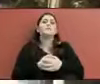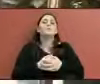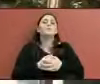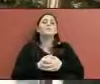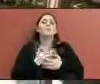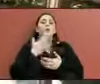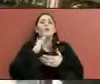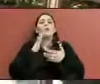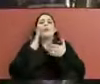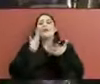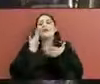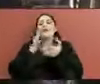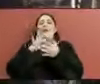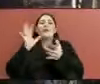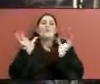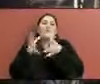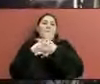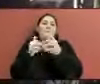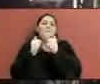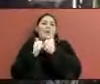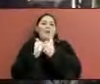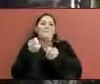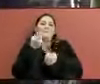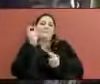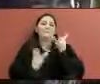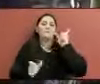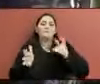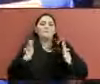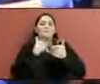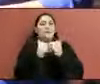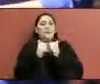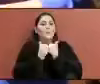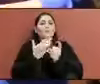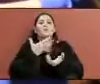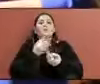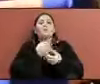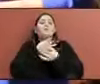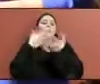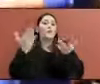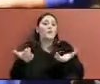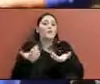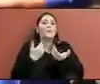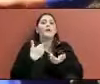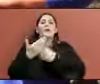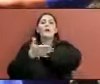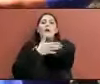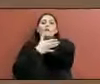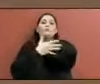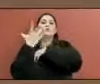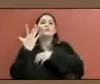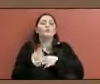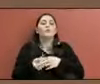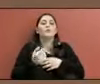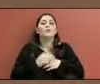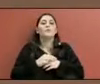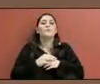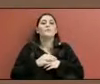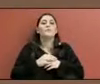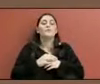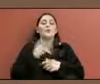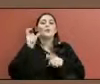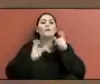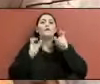sağ olsun bu noktada çok ciddi projeler üreten bir ekibimiz var bizim. Ekip arkadaşlarımız dedi ki yaşlılarımızın